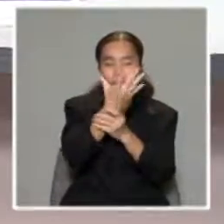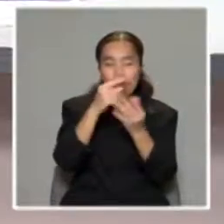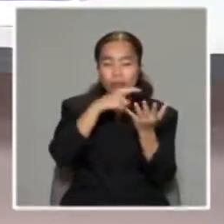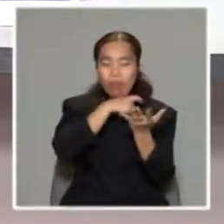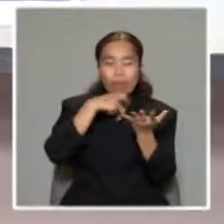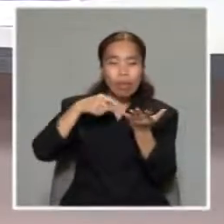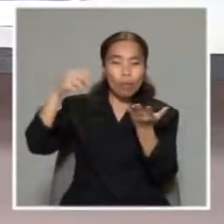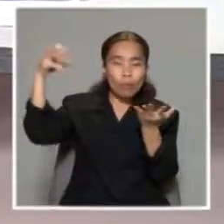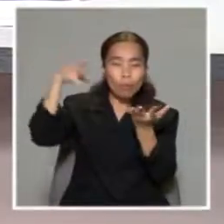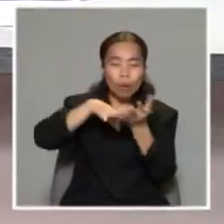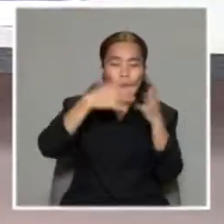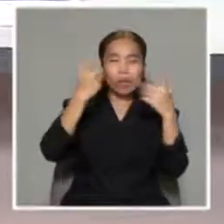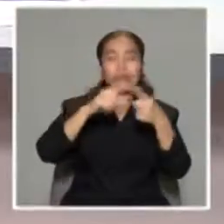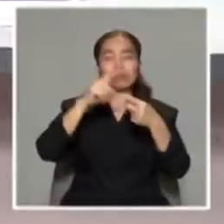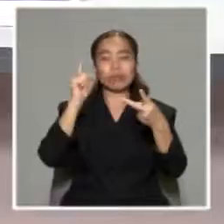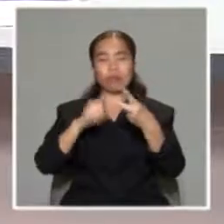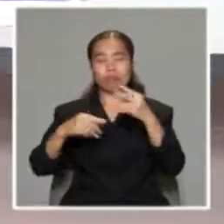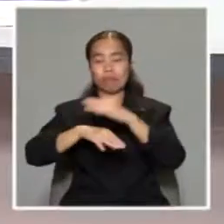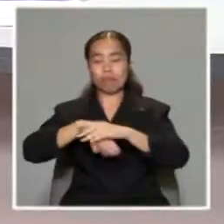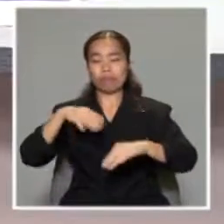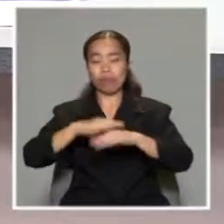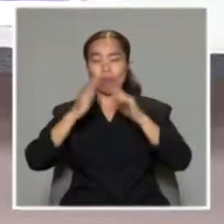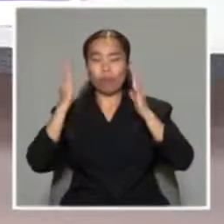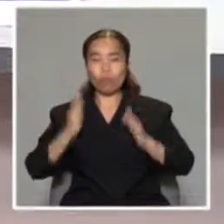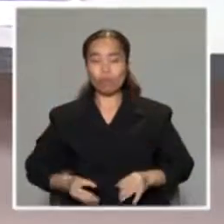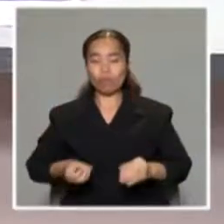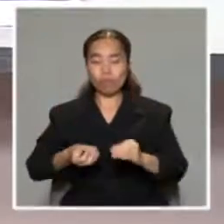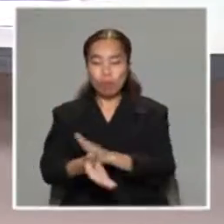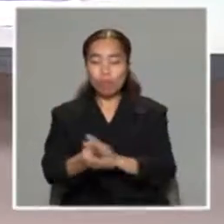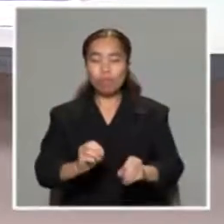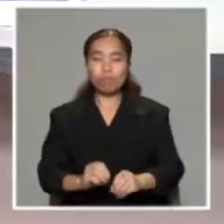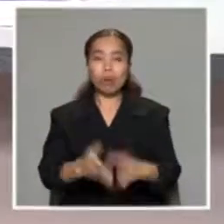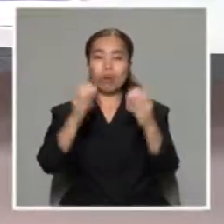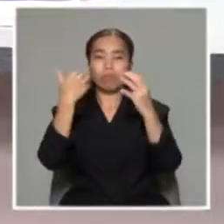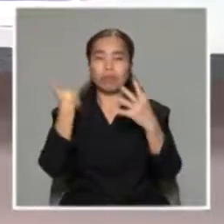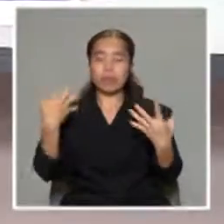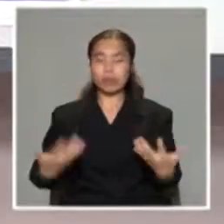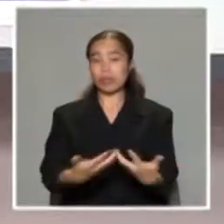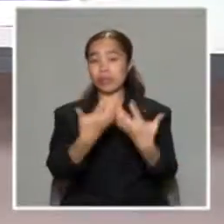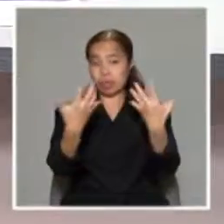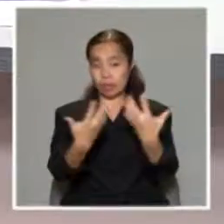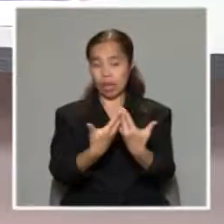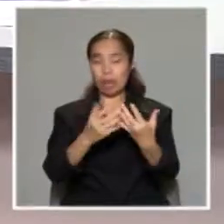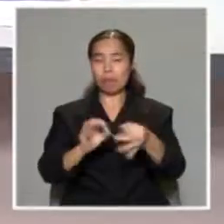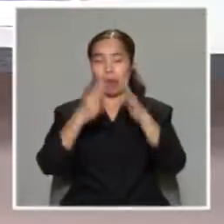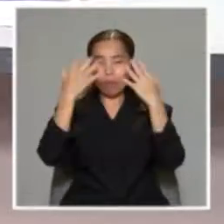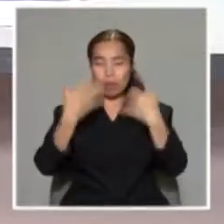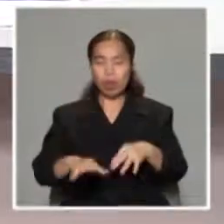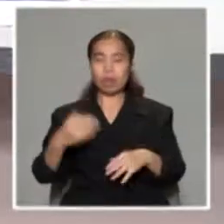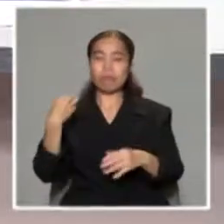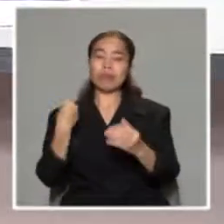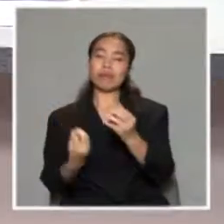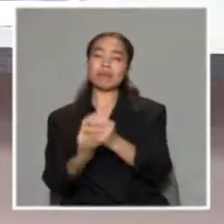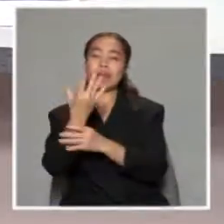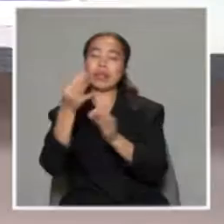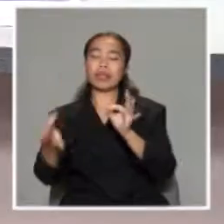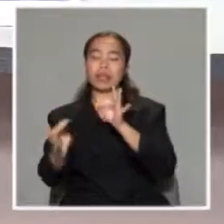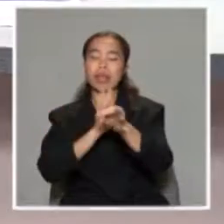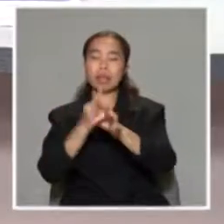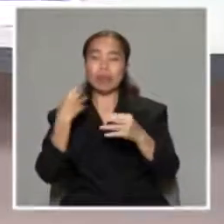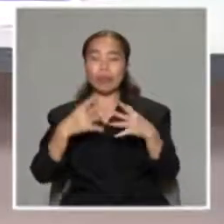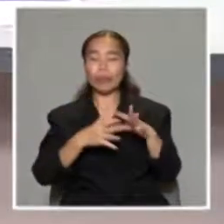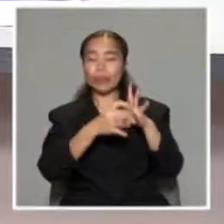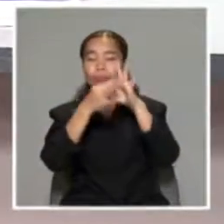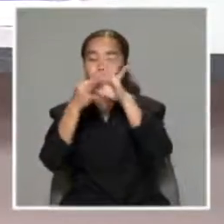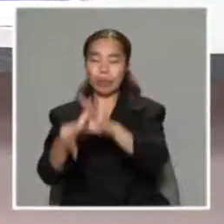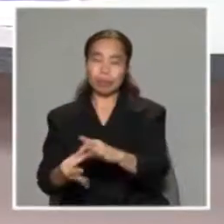ากน้ำมือของมนุษย์นะคะโดยเฉพาะการที่เริ่มจากการเผาหญ้าก่อนจากนั้นก็มีการปลูกพืชผักต่างๆนะคะก็ลามไปจนถึงป่